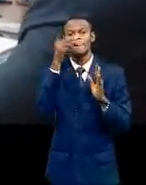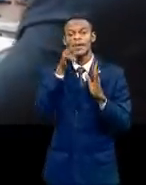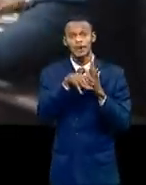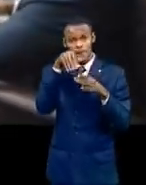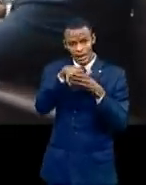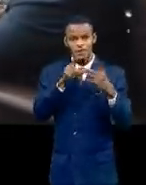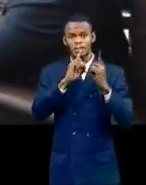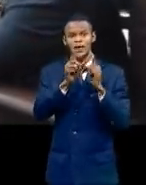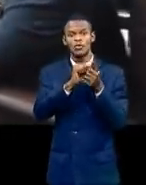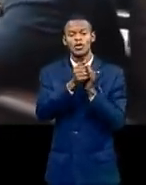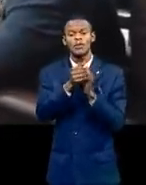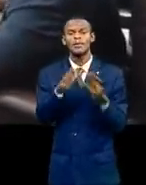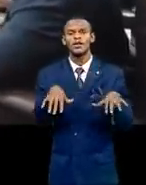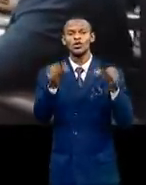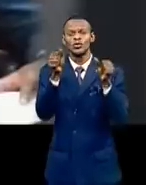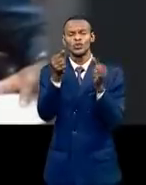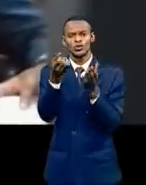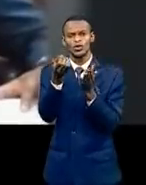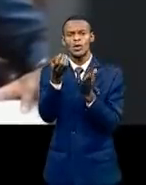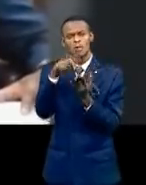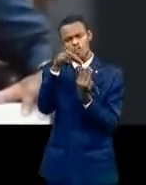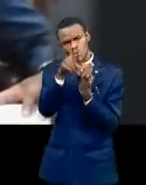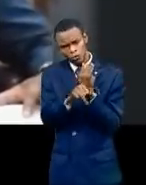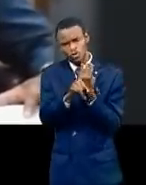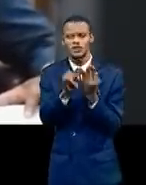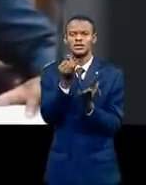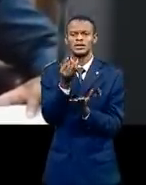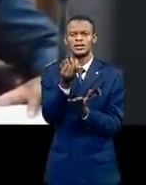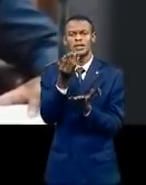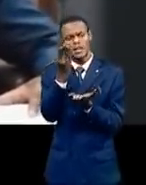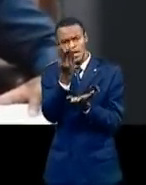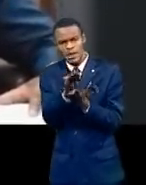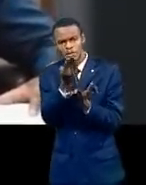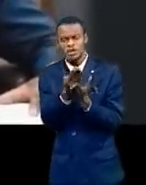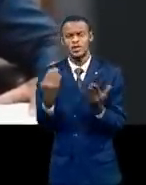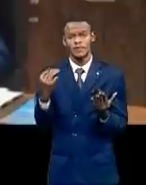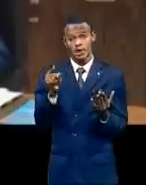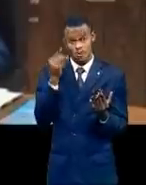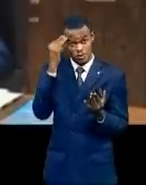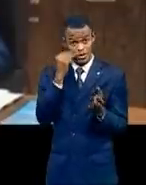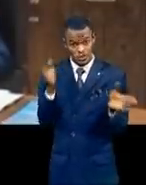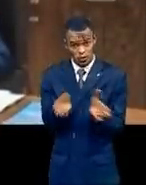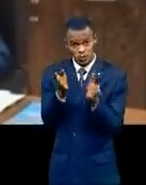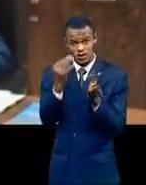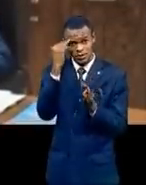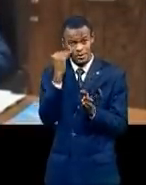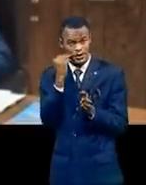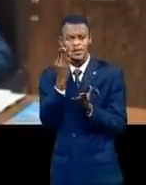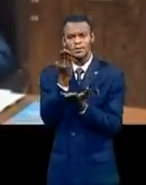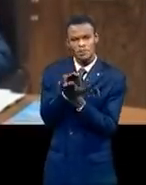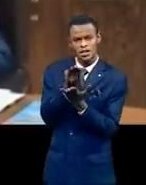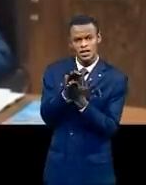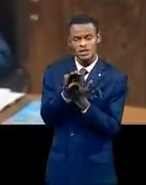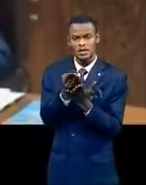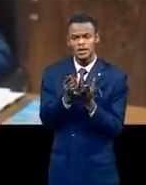budget pour l'exercice 2022. Le Premier ministre a exhorté le ministre d'État, ministre du Budget, à